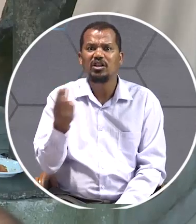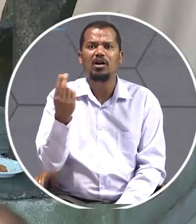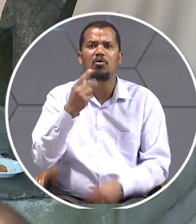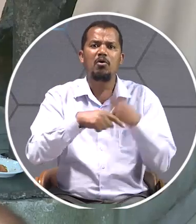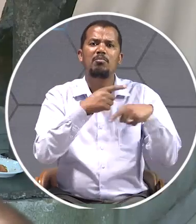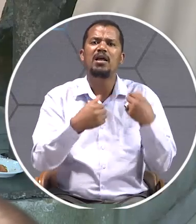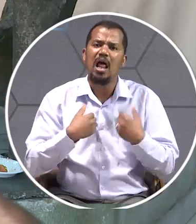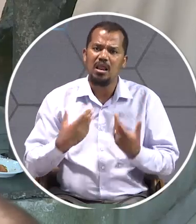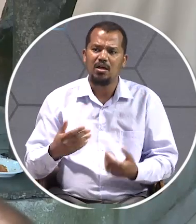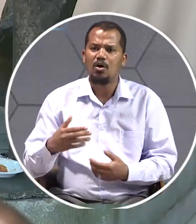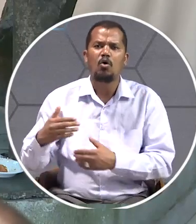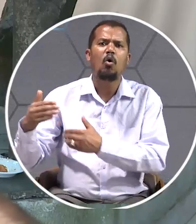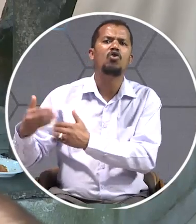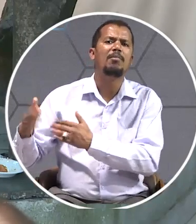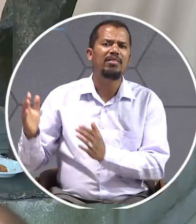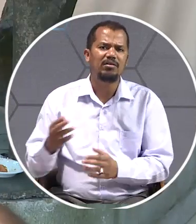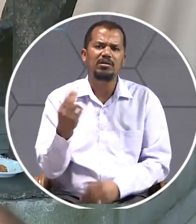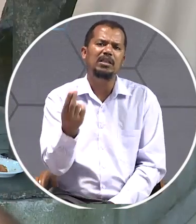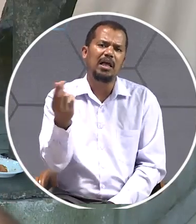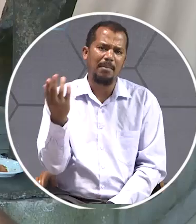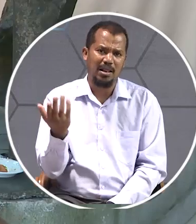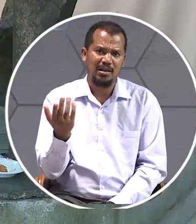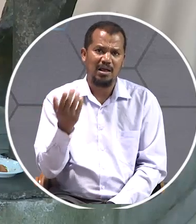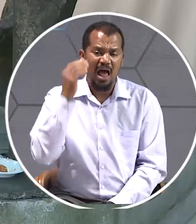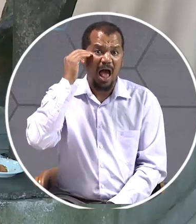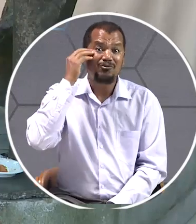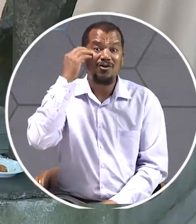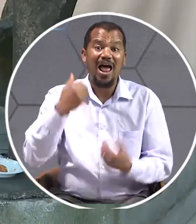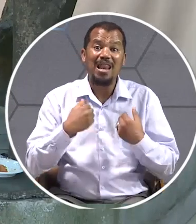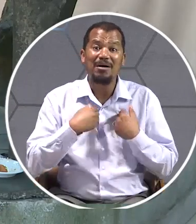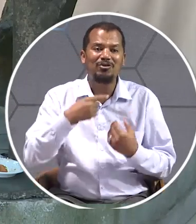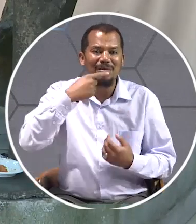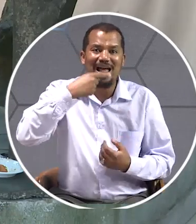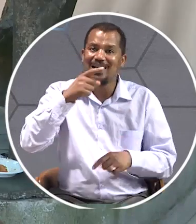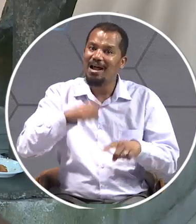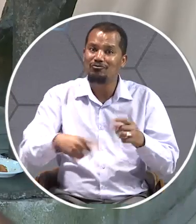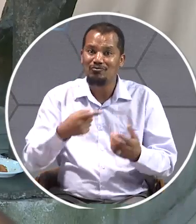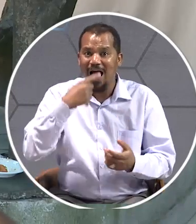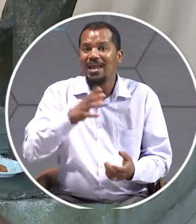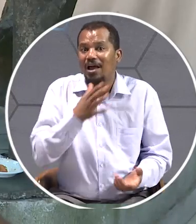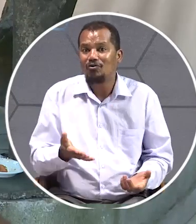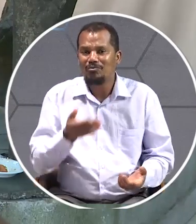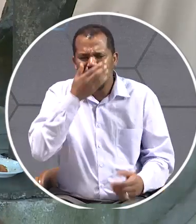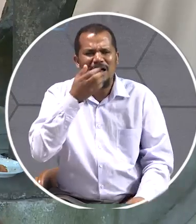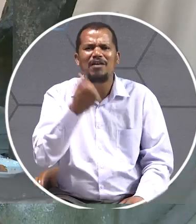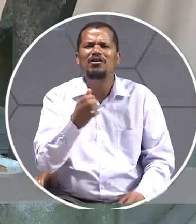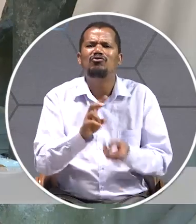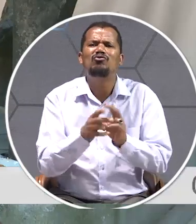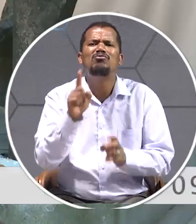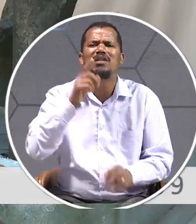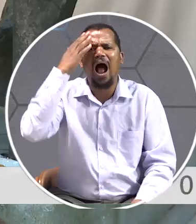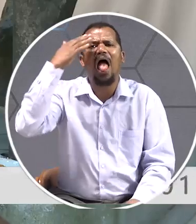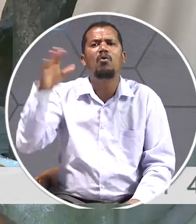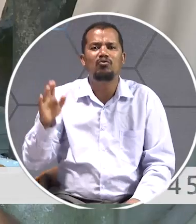ይሄዳል። ጎረቤት ተጠቅሞብሽ ይሄዳል። ስለማይናገሩ የአእምሮ እድገት ውስንነት ያለባቸው ሴቶች አይናገሩም። መደፈር ምንድን ነው